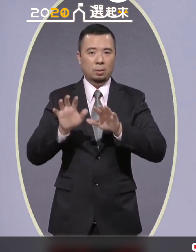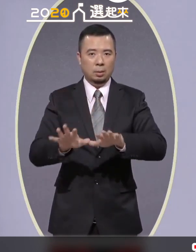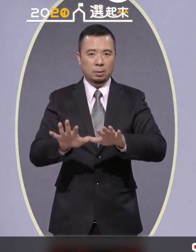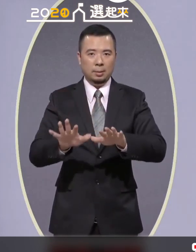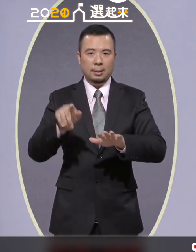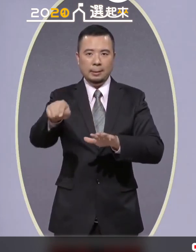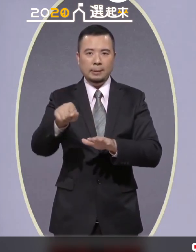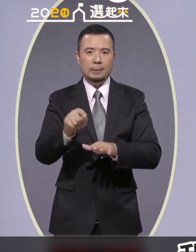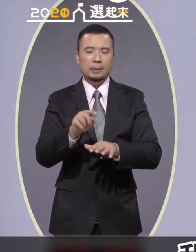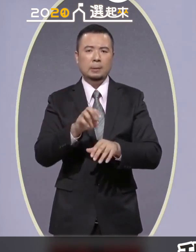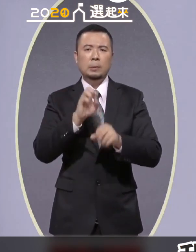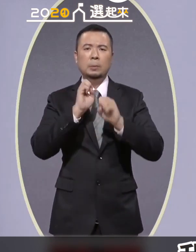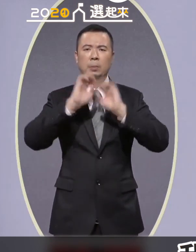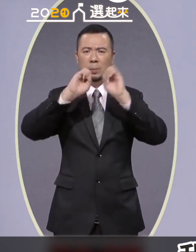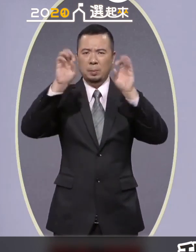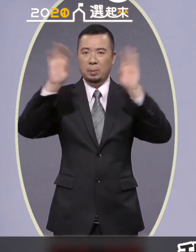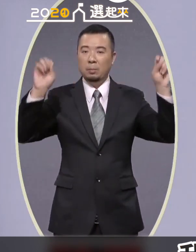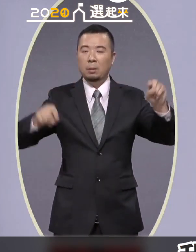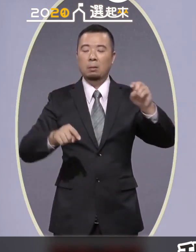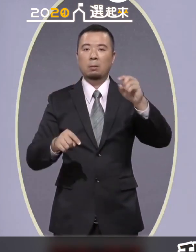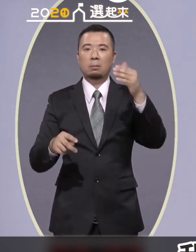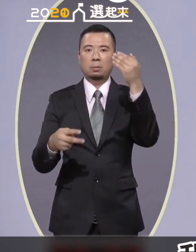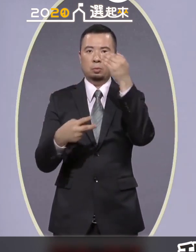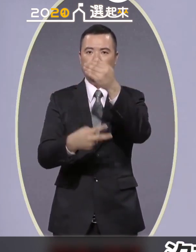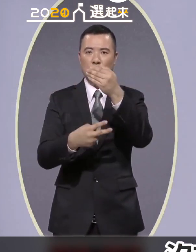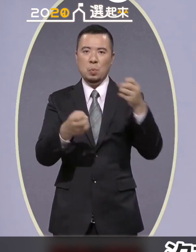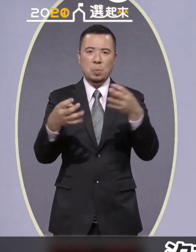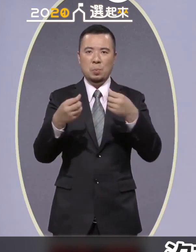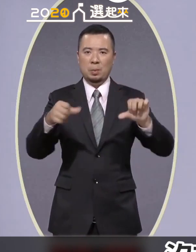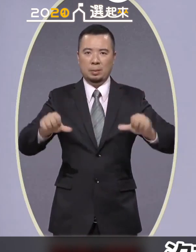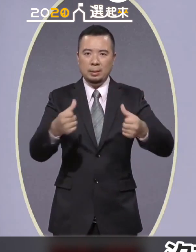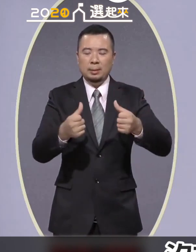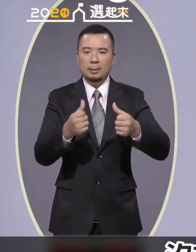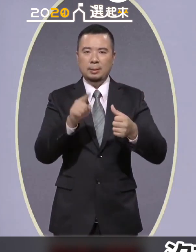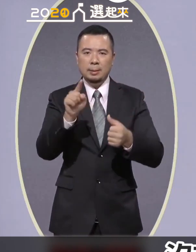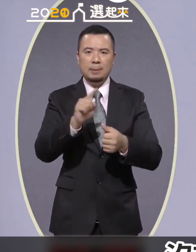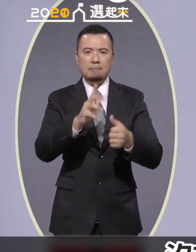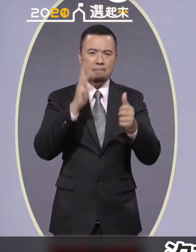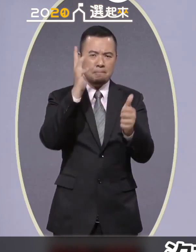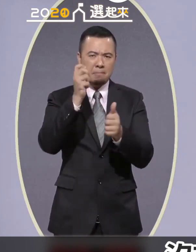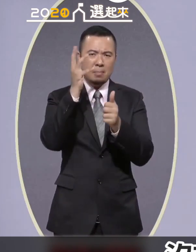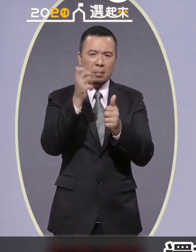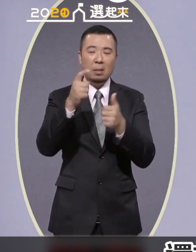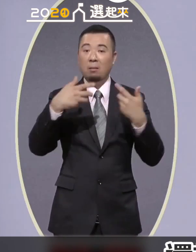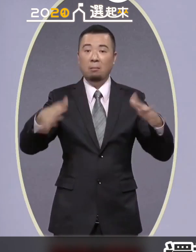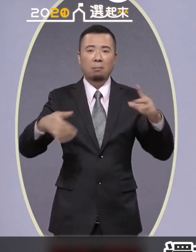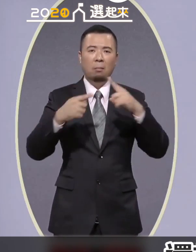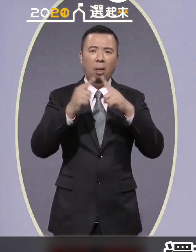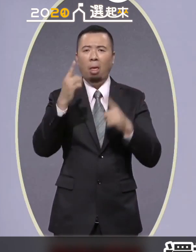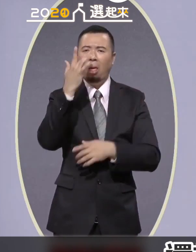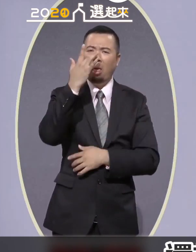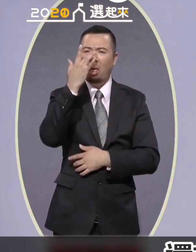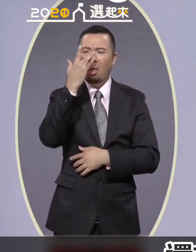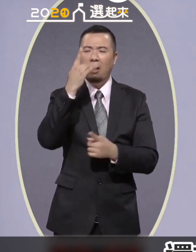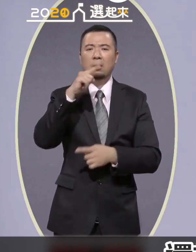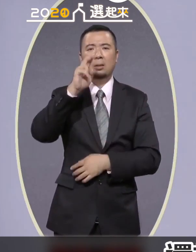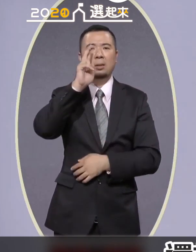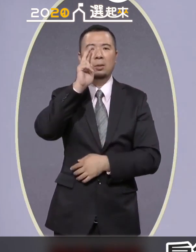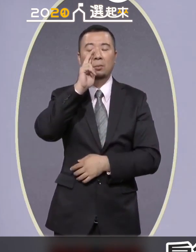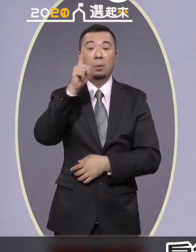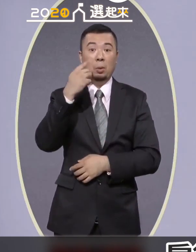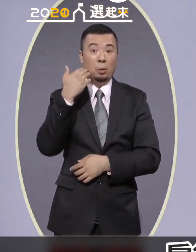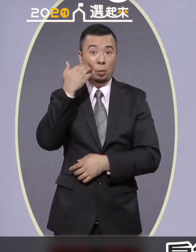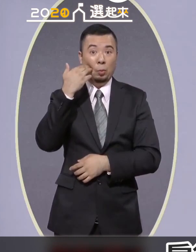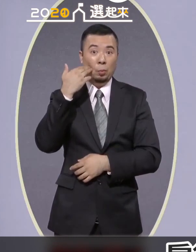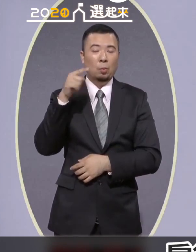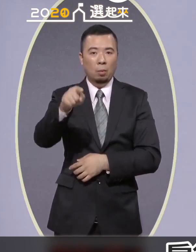民国。我知道在台湾还有人没有感受到局势的变化，还想用虚幻的九二共识